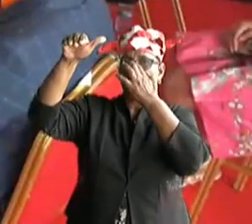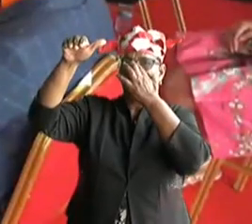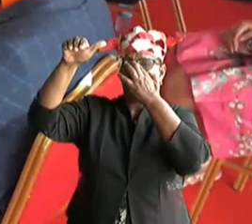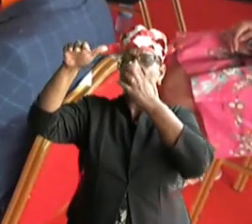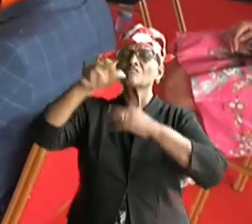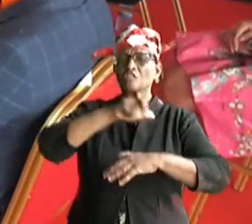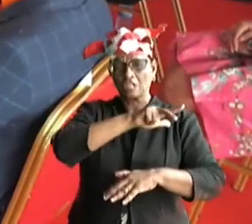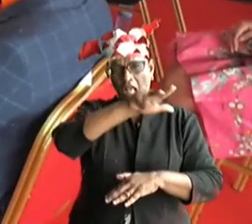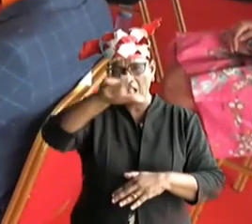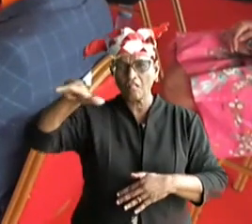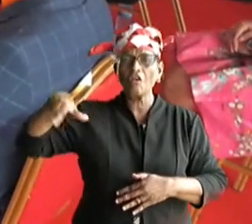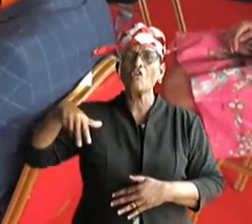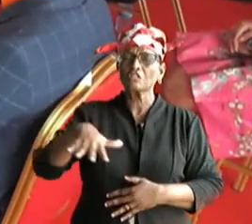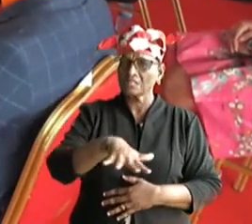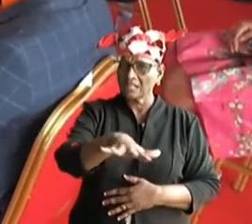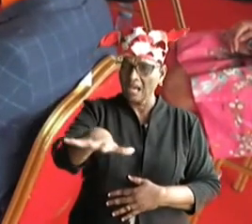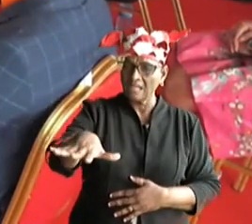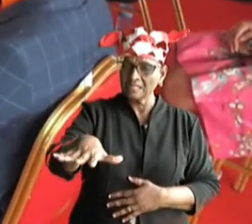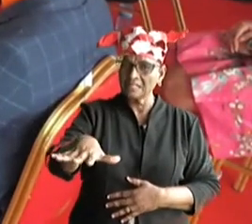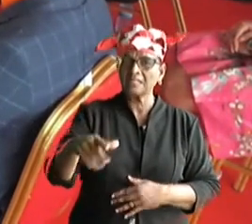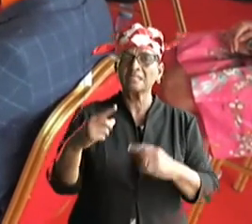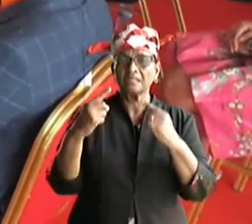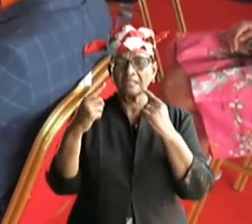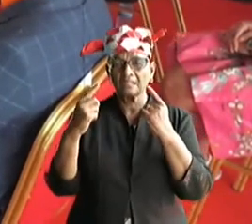zal onze natie de kansen